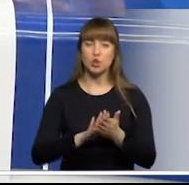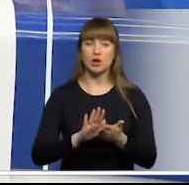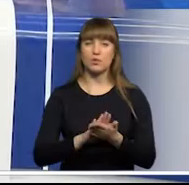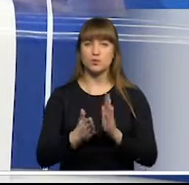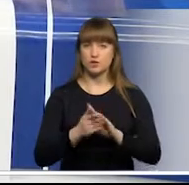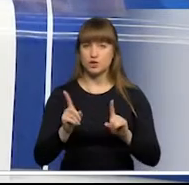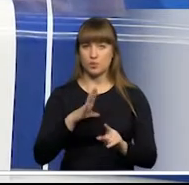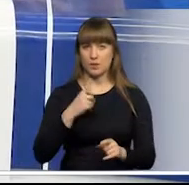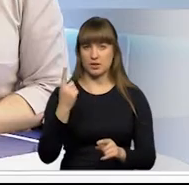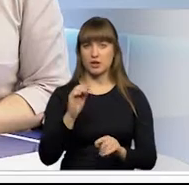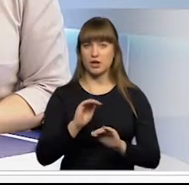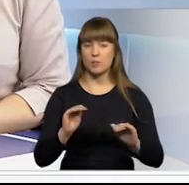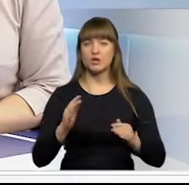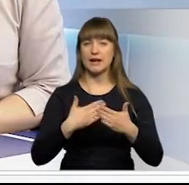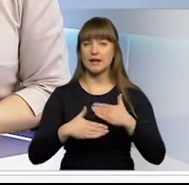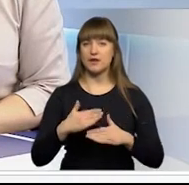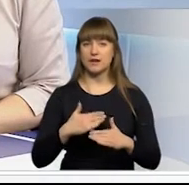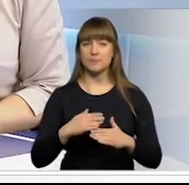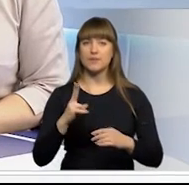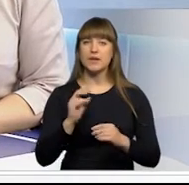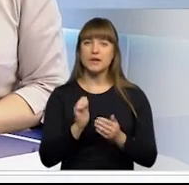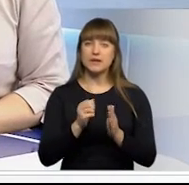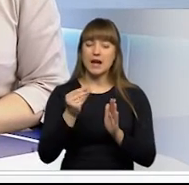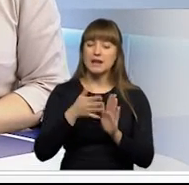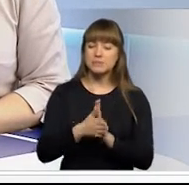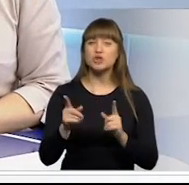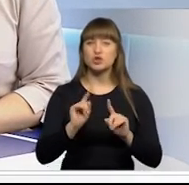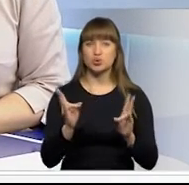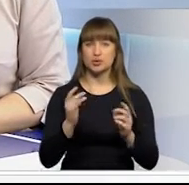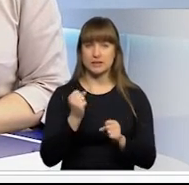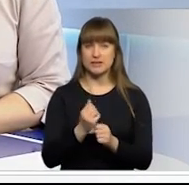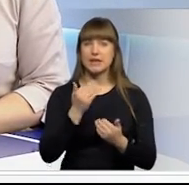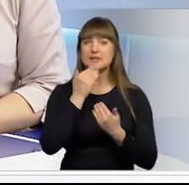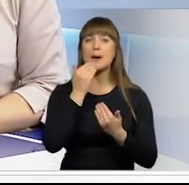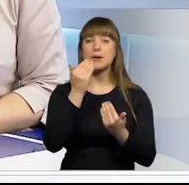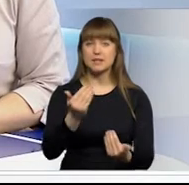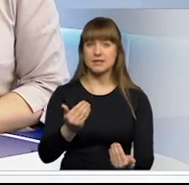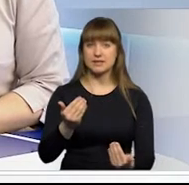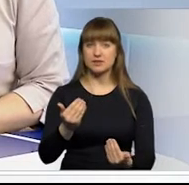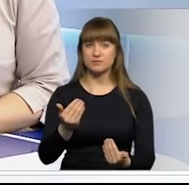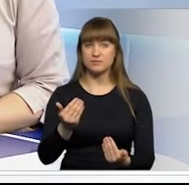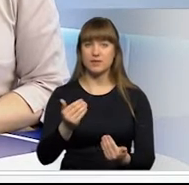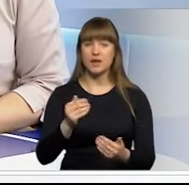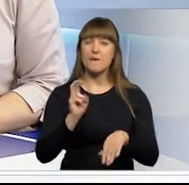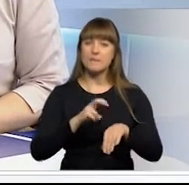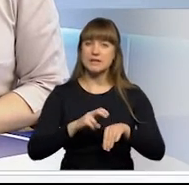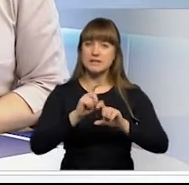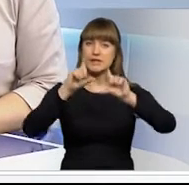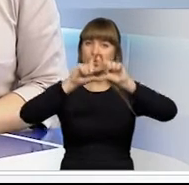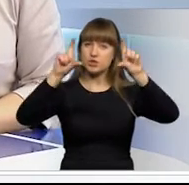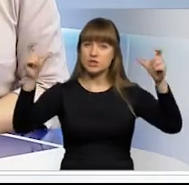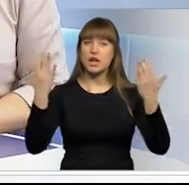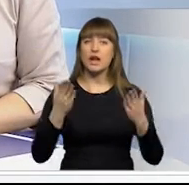инвалид. Для распоряжения что нужно сделать? Во-первых, обратиться медицинское учреждение, которое